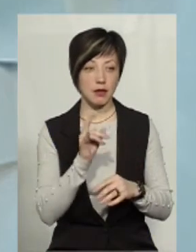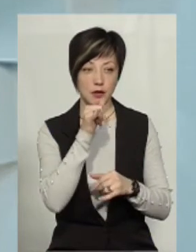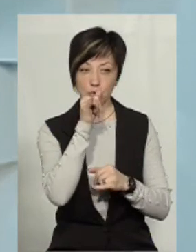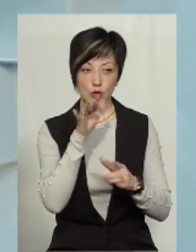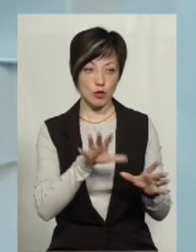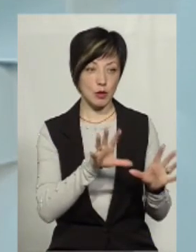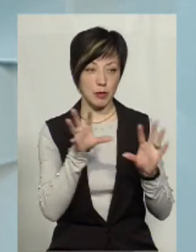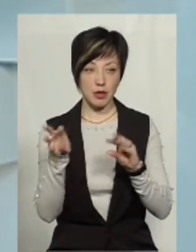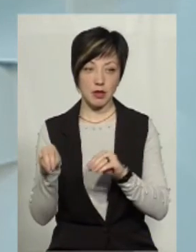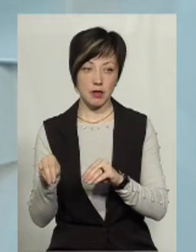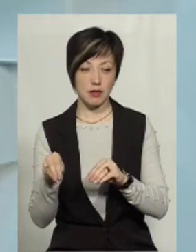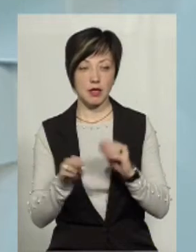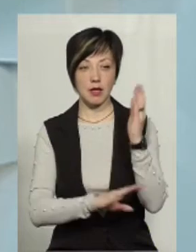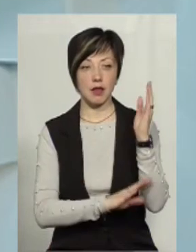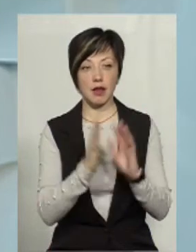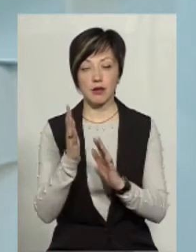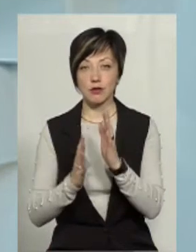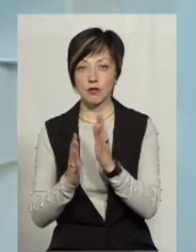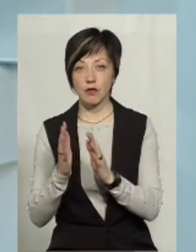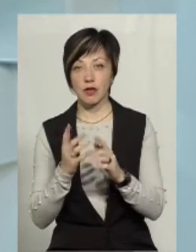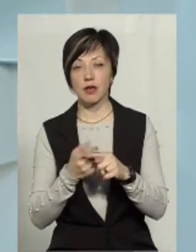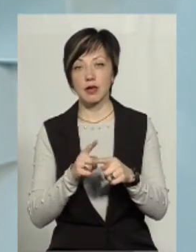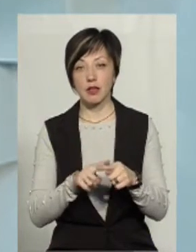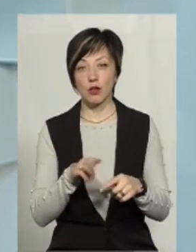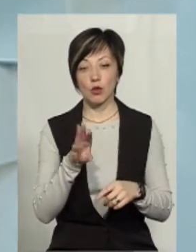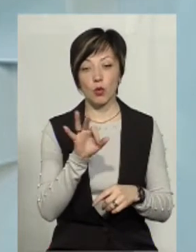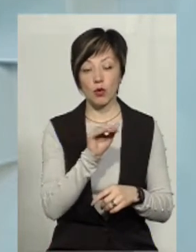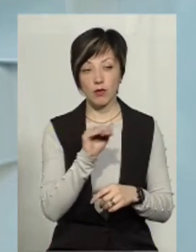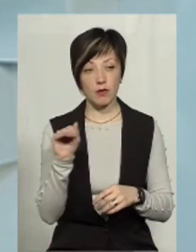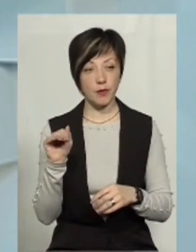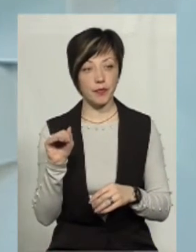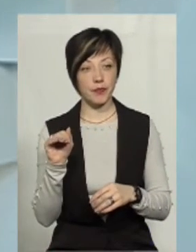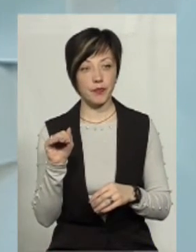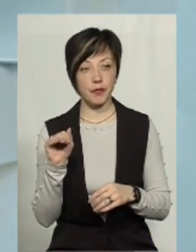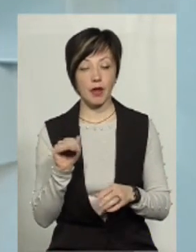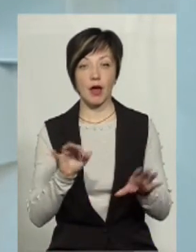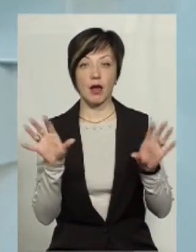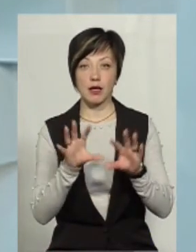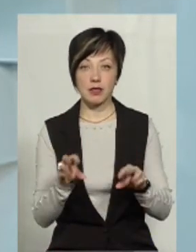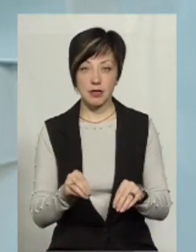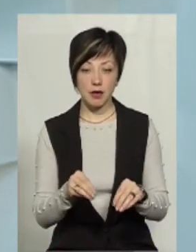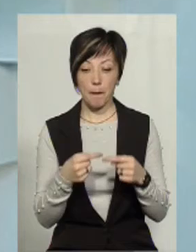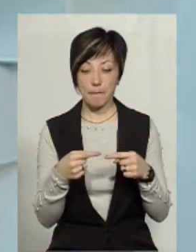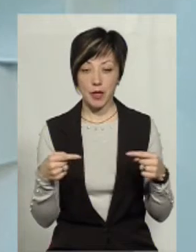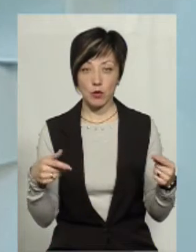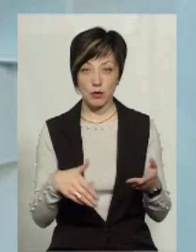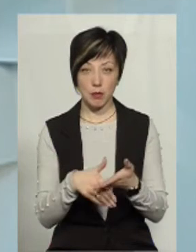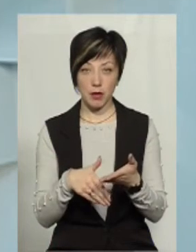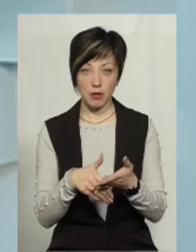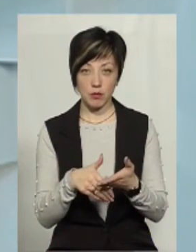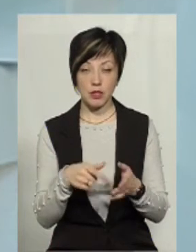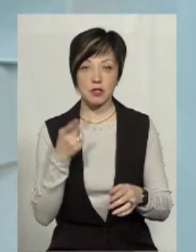може перекинутися на лісовий масив чи там торфовище, приступає до її гасіння підручними методами.